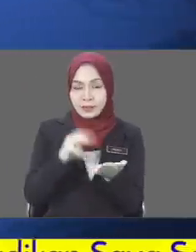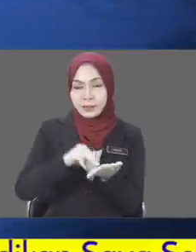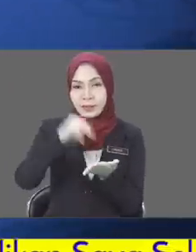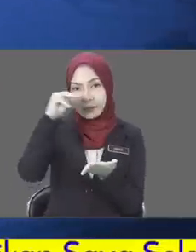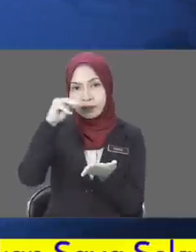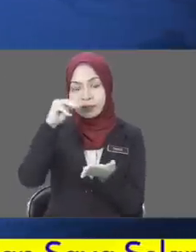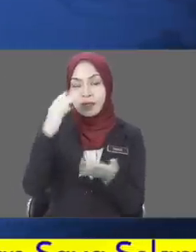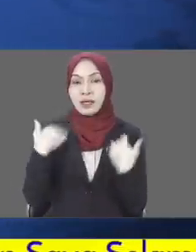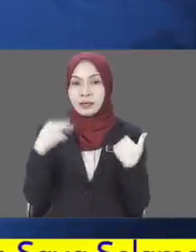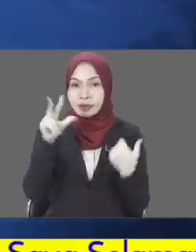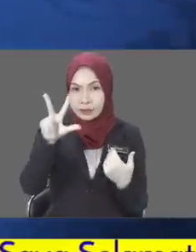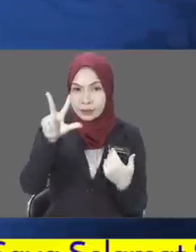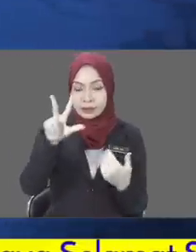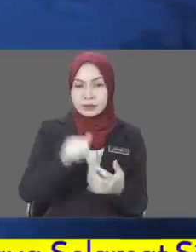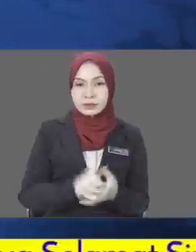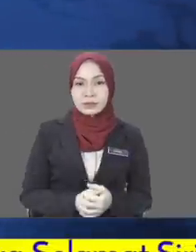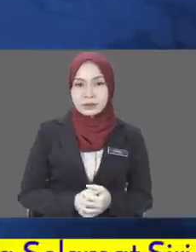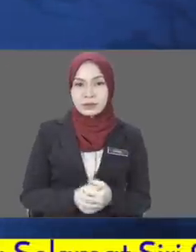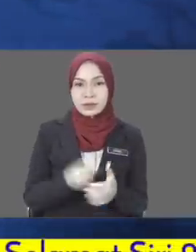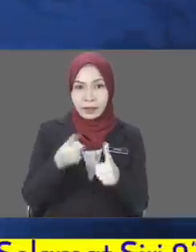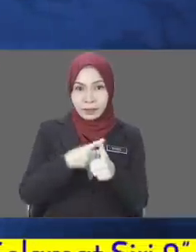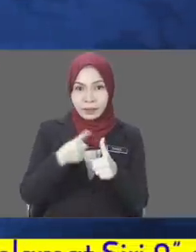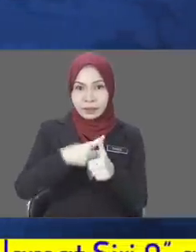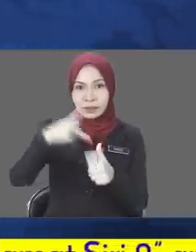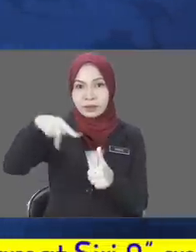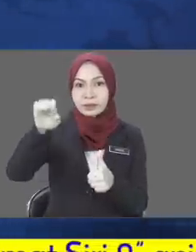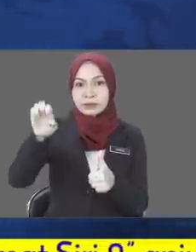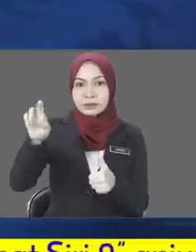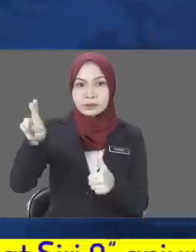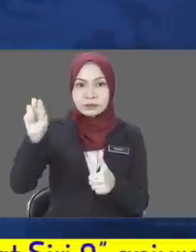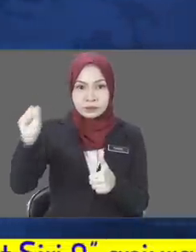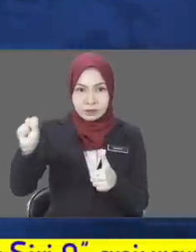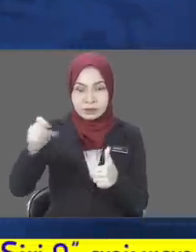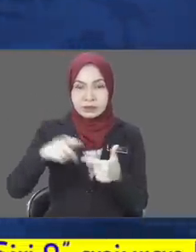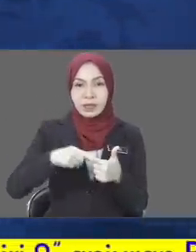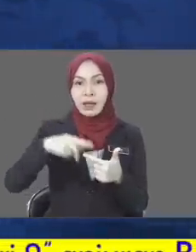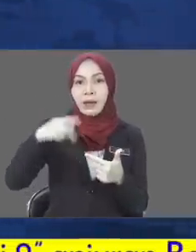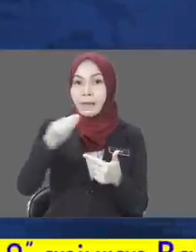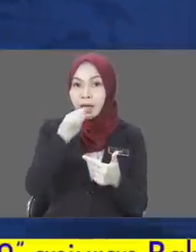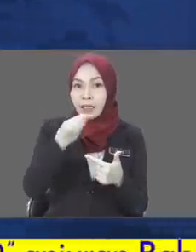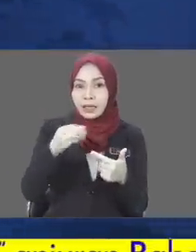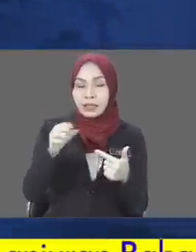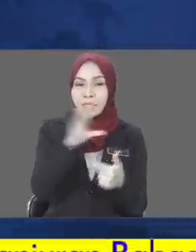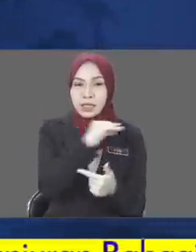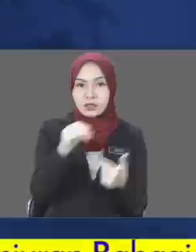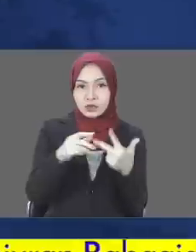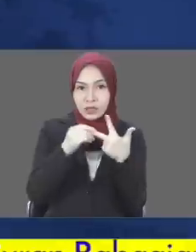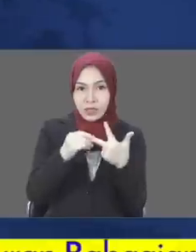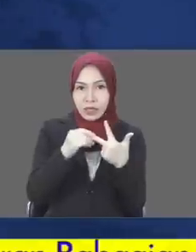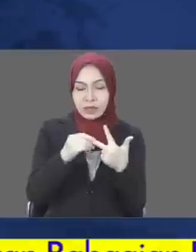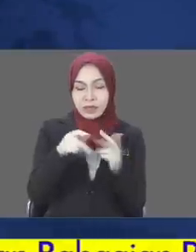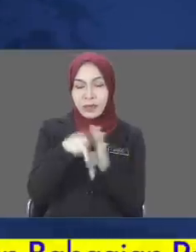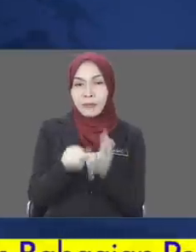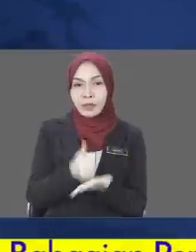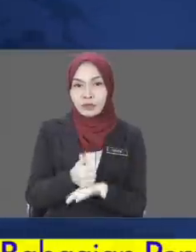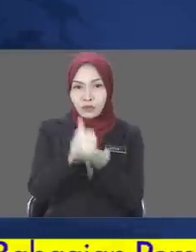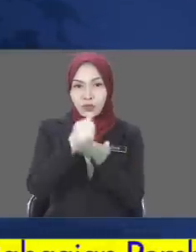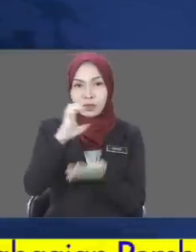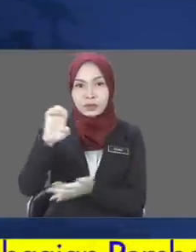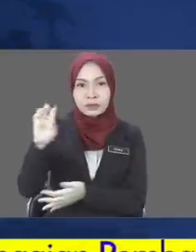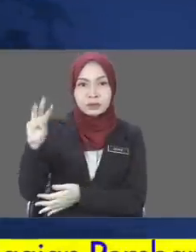yaitu pendidikan kesehatan reproduktif dan sosial atau makanan dan pertolongan